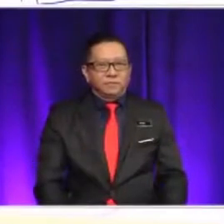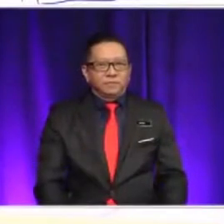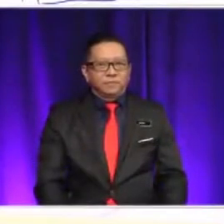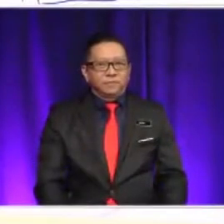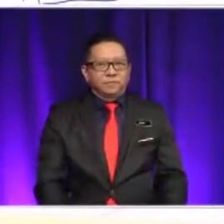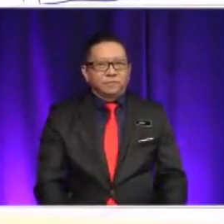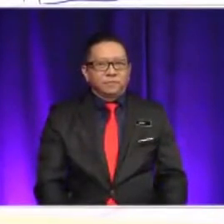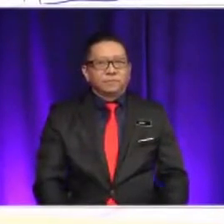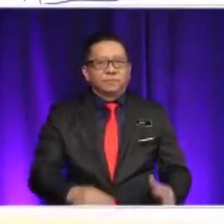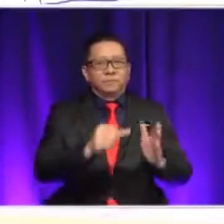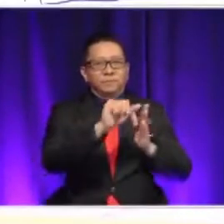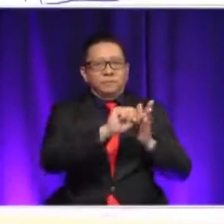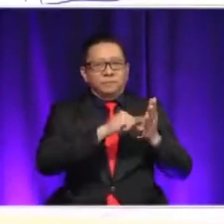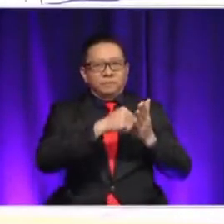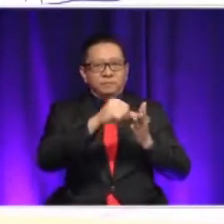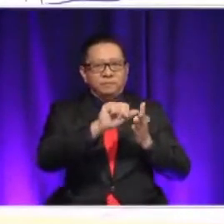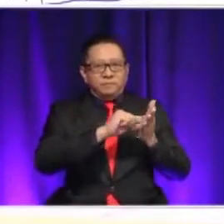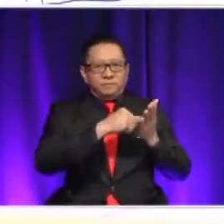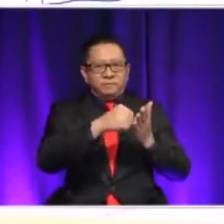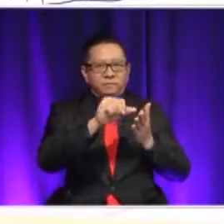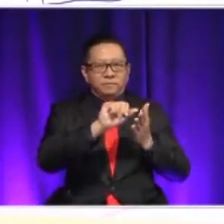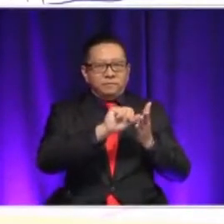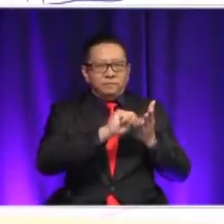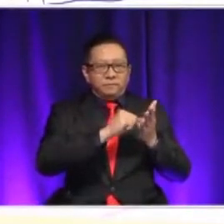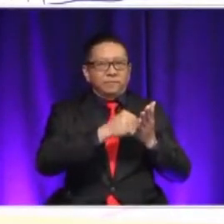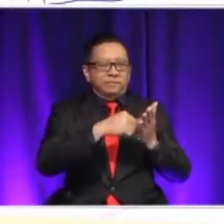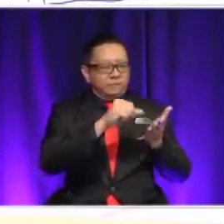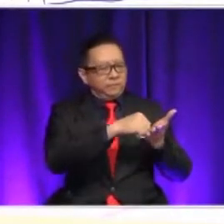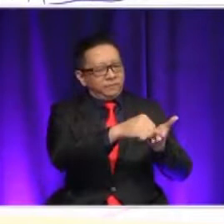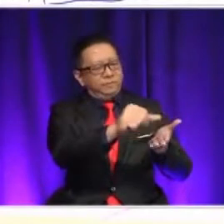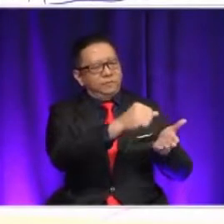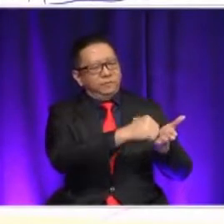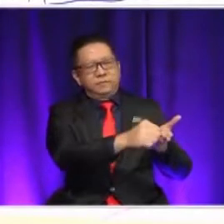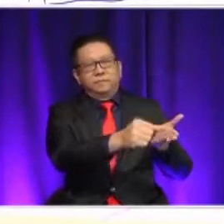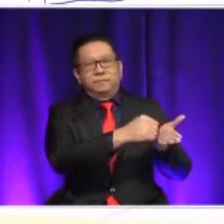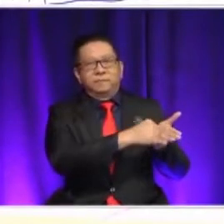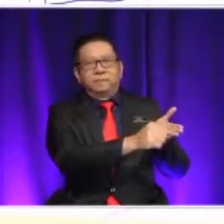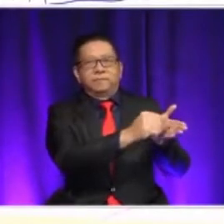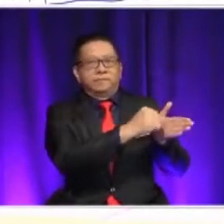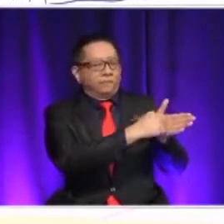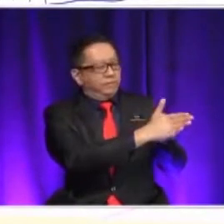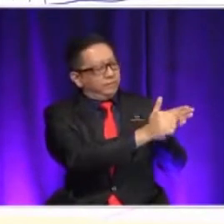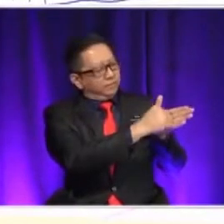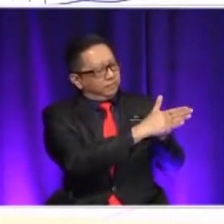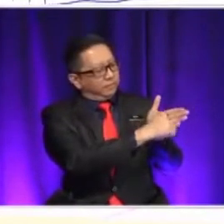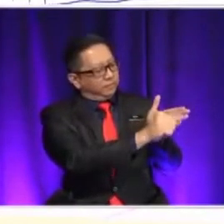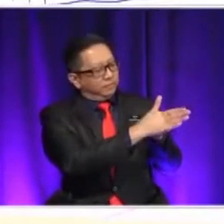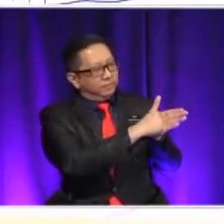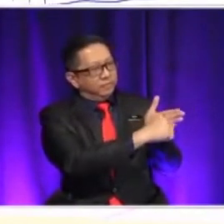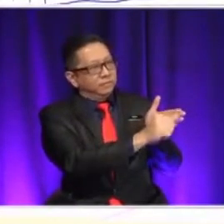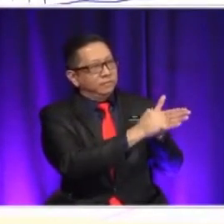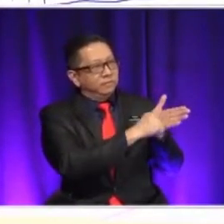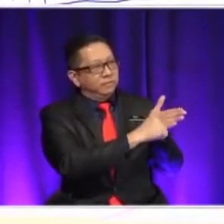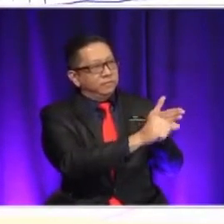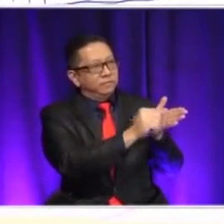macam-macam tuh jadi dia mengambil masira musiknya untuk itu sapu keseluruh permukaan kertas kalau masih chegou bolu cek